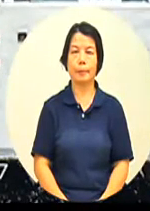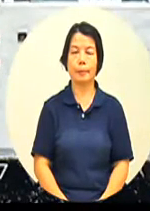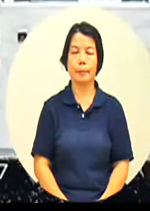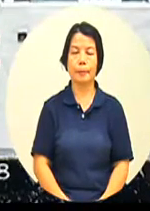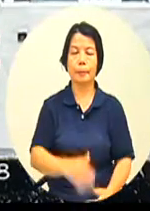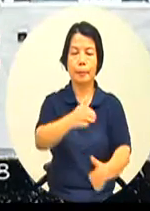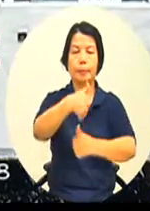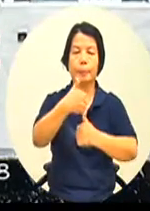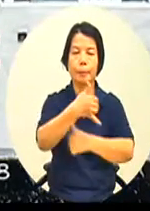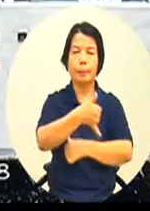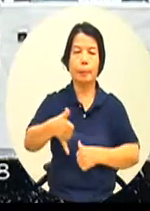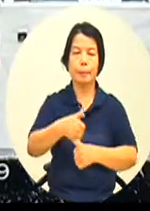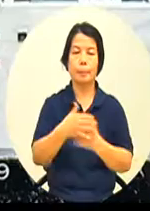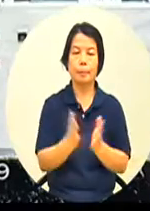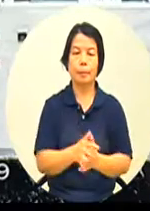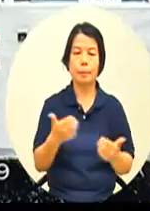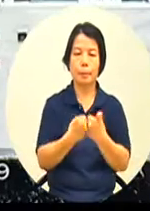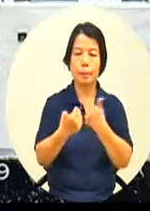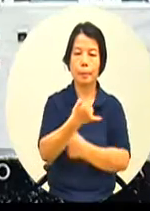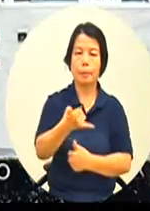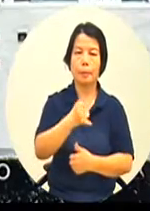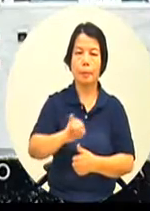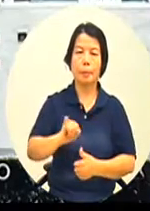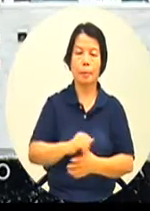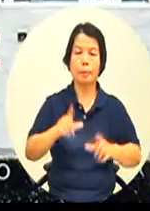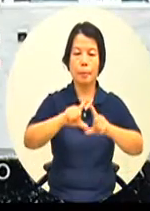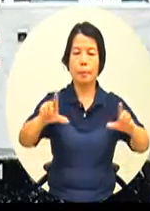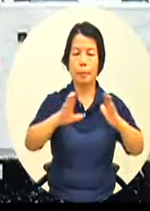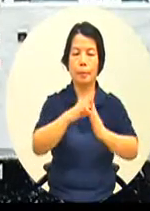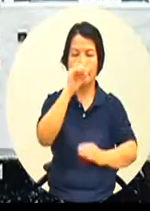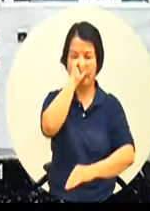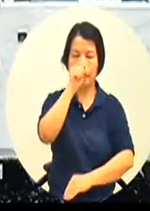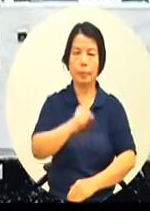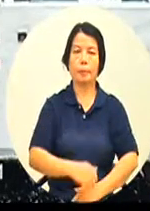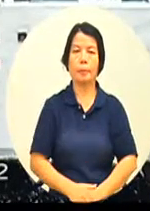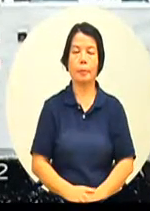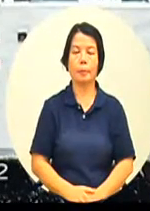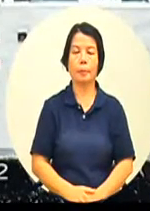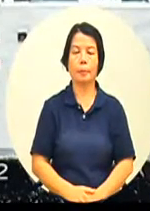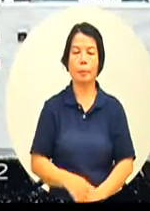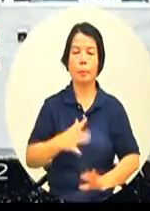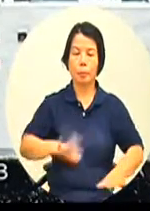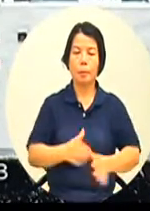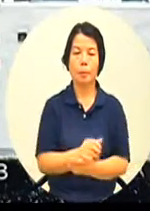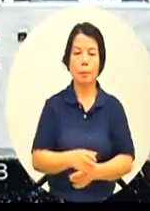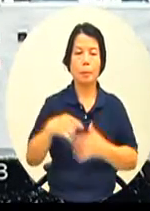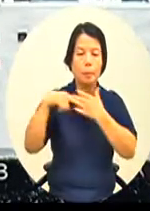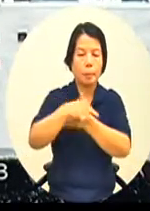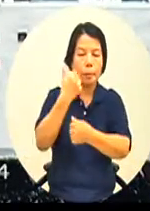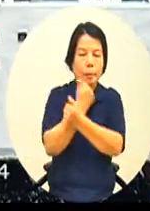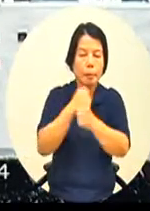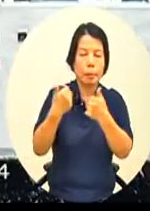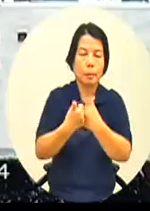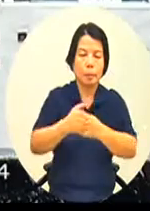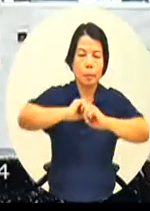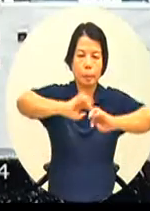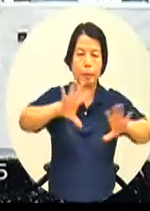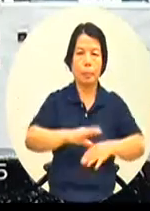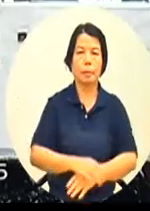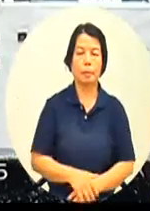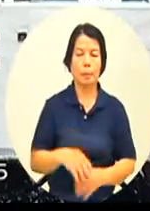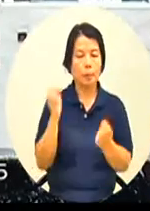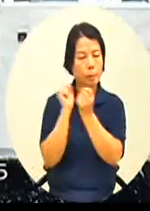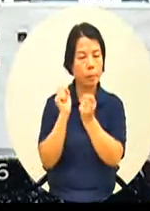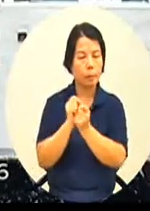召集人、各位议员女士先生，大家好。以下由研考会向各位报告近期的工